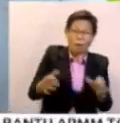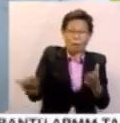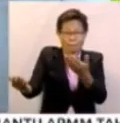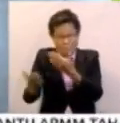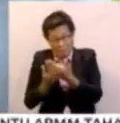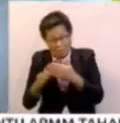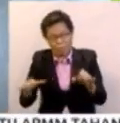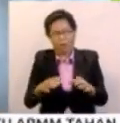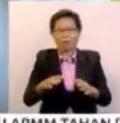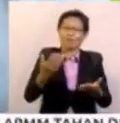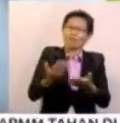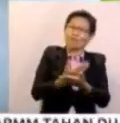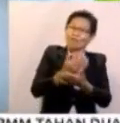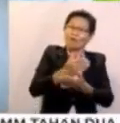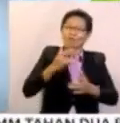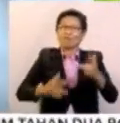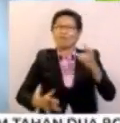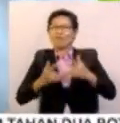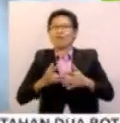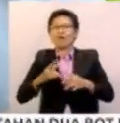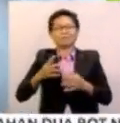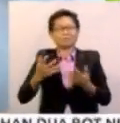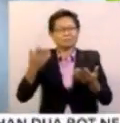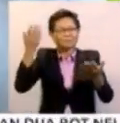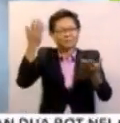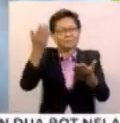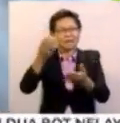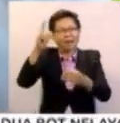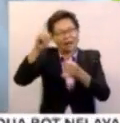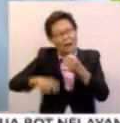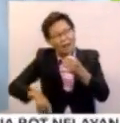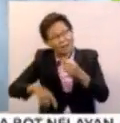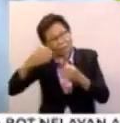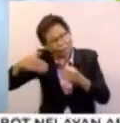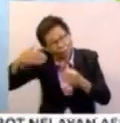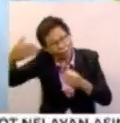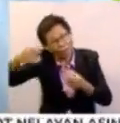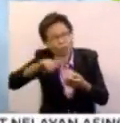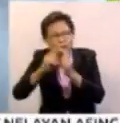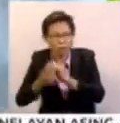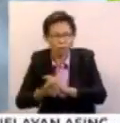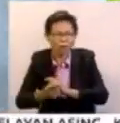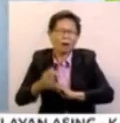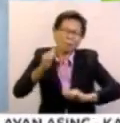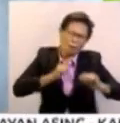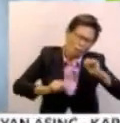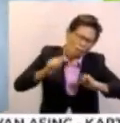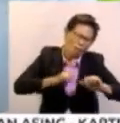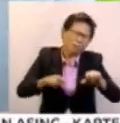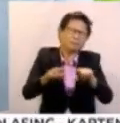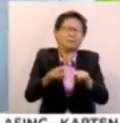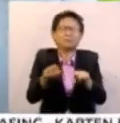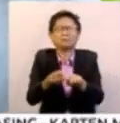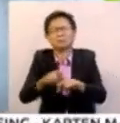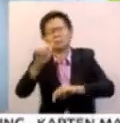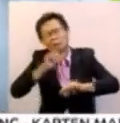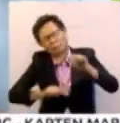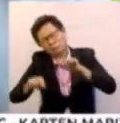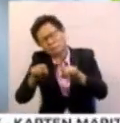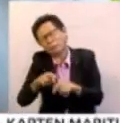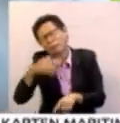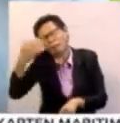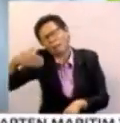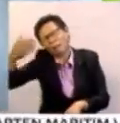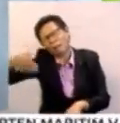balik. Macam towards the end, kenapa I tukar is because asyik berlakon, watak yang sama.